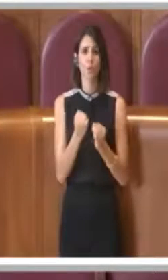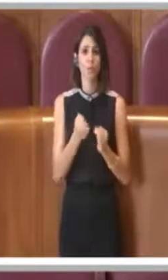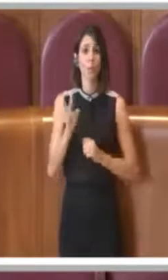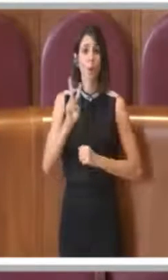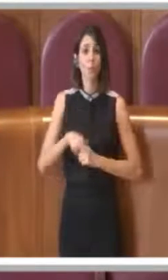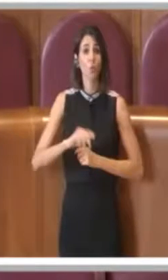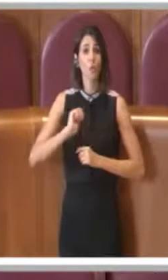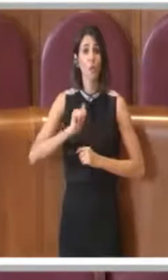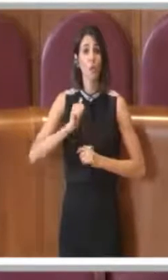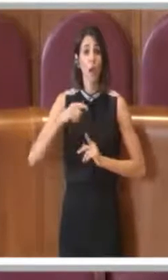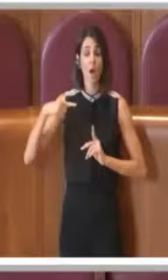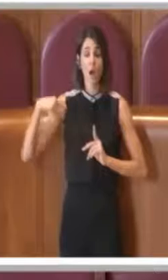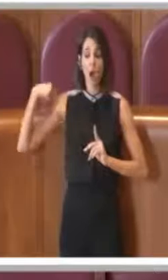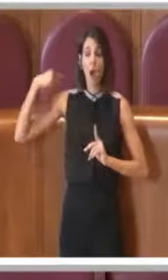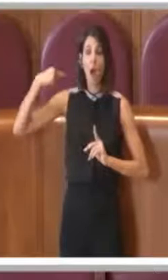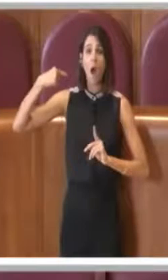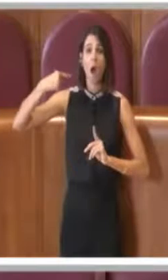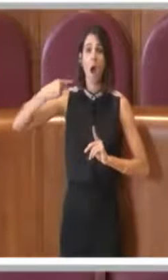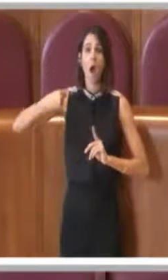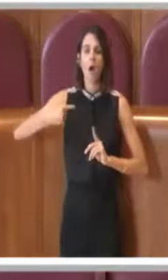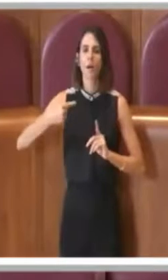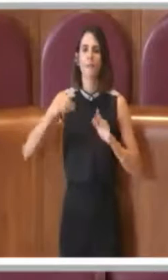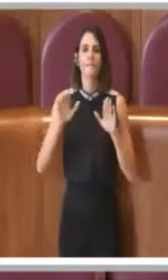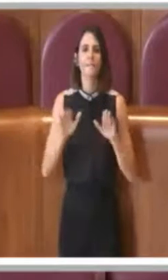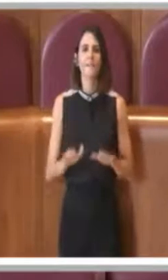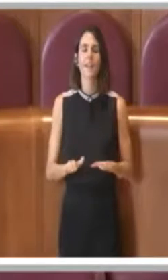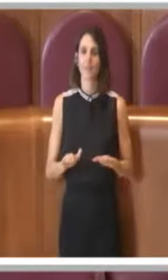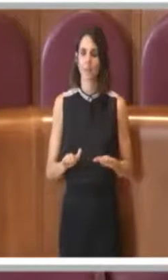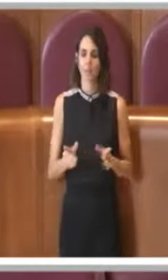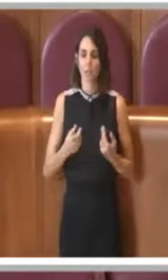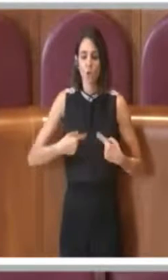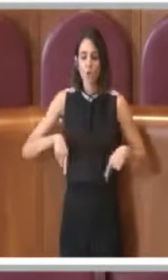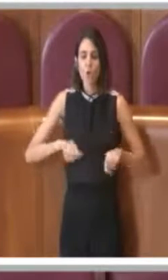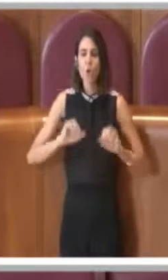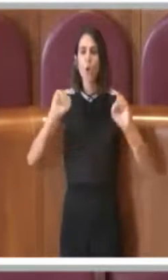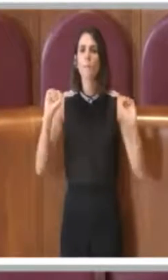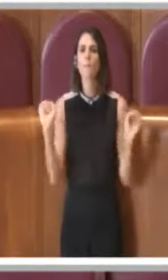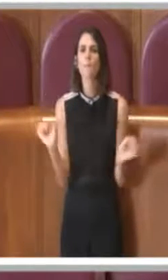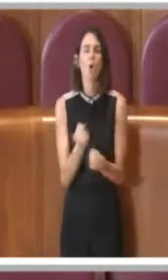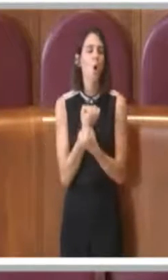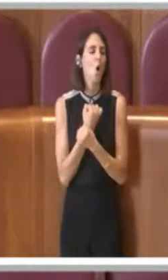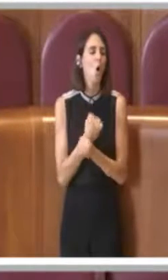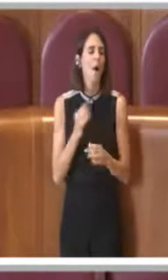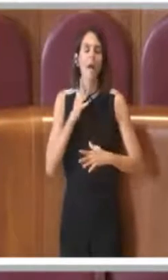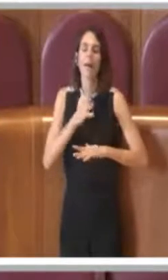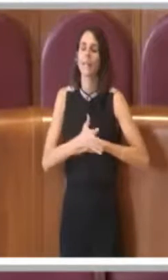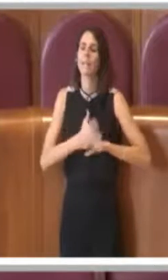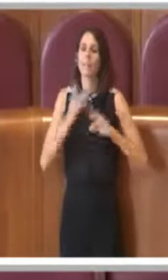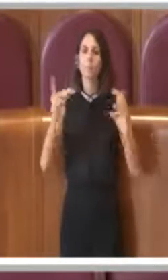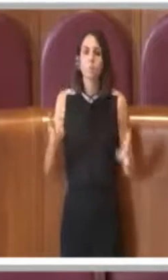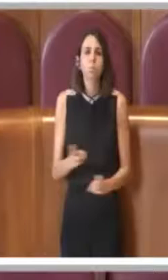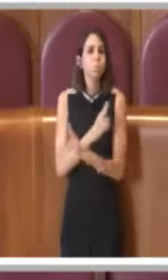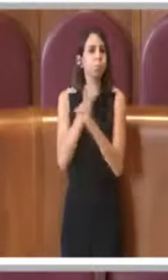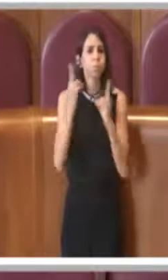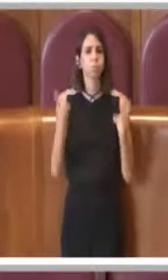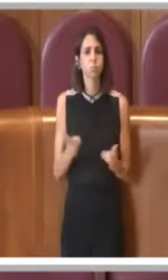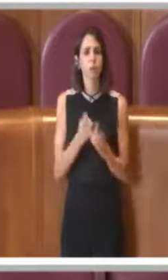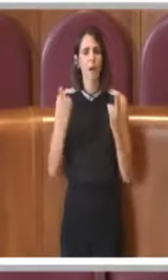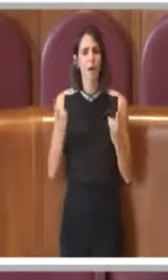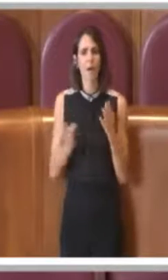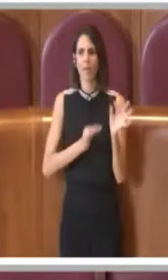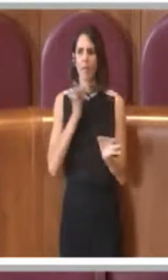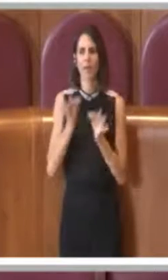2011. Queste zone stanno ferme, non ci si può fare assolutamente nulla. Quindi, come si